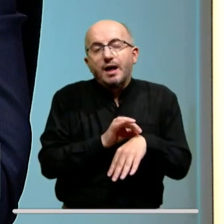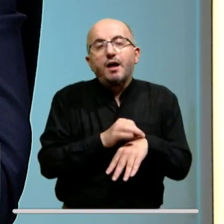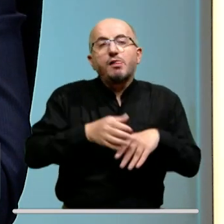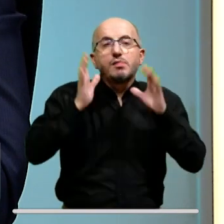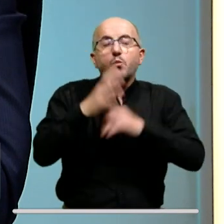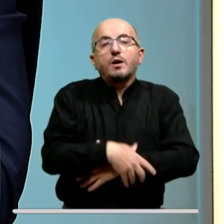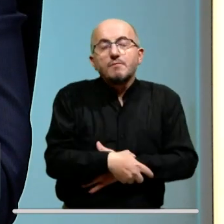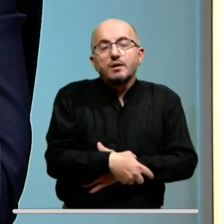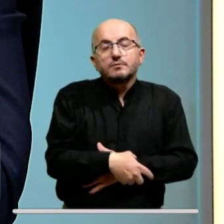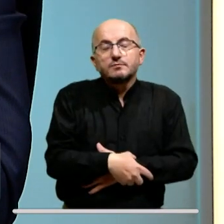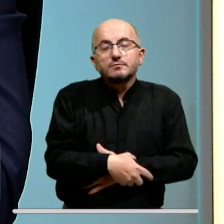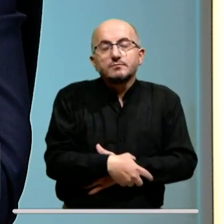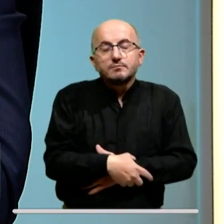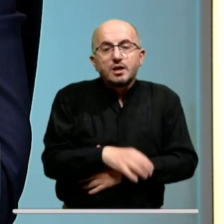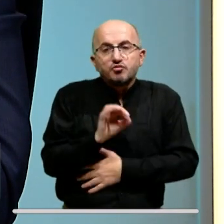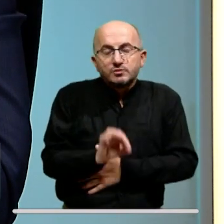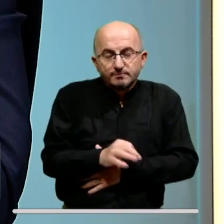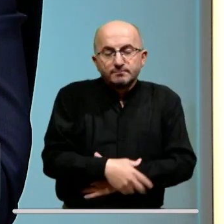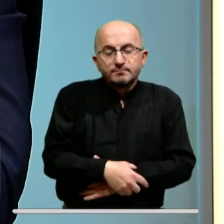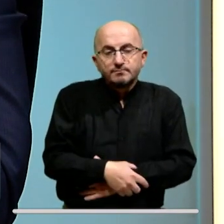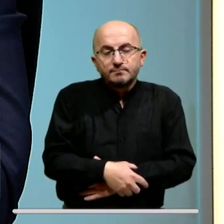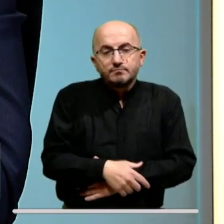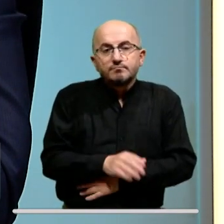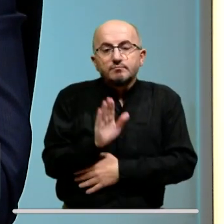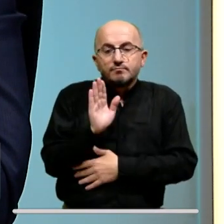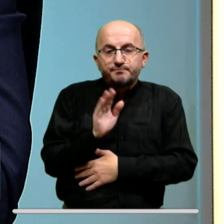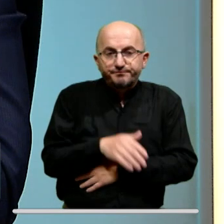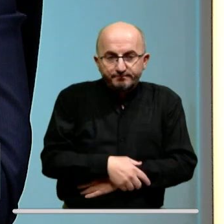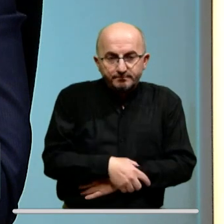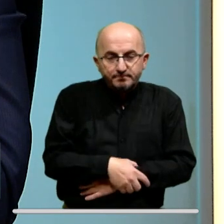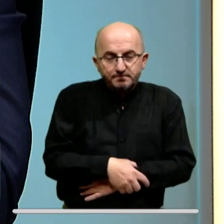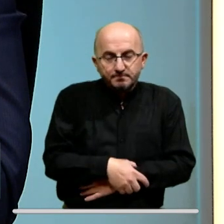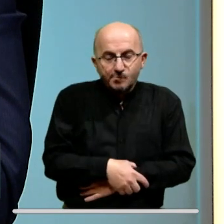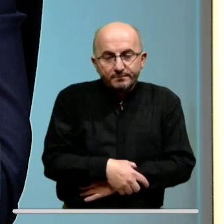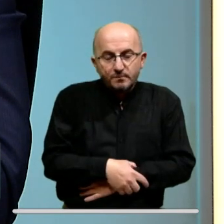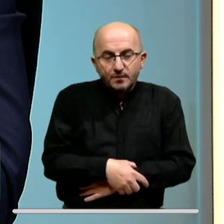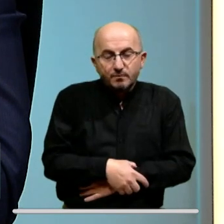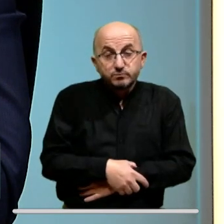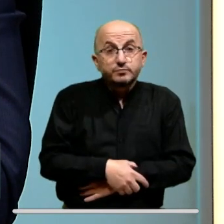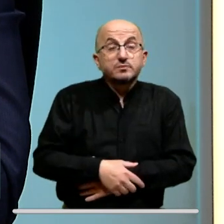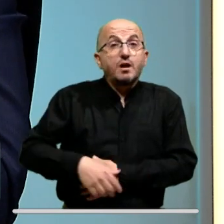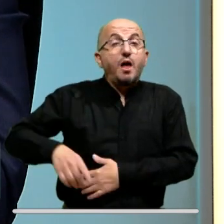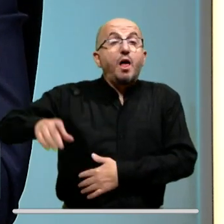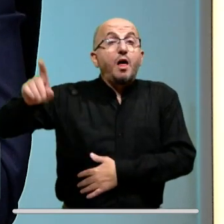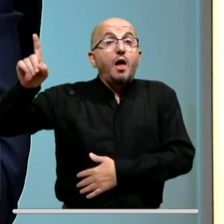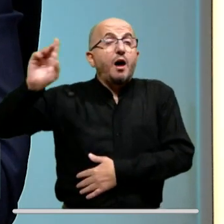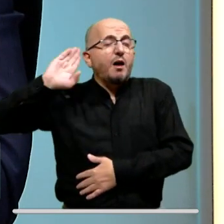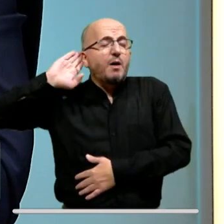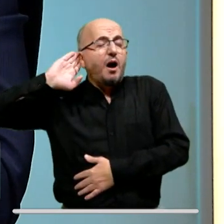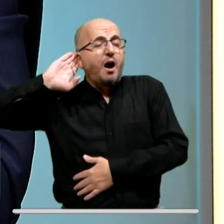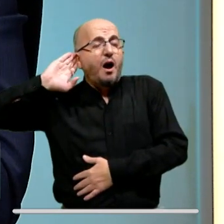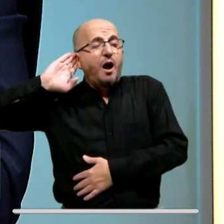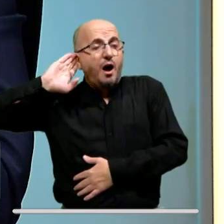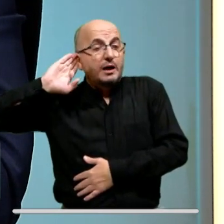tekbir aldı. Efendim yani bir rekat kılmasa bile tekbirini almış. Müezzin de Allahu Ekber dedi